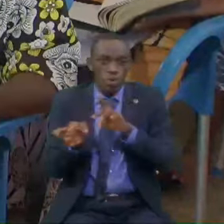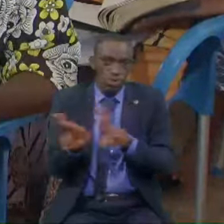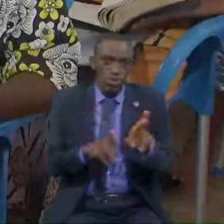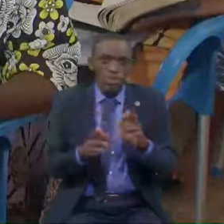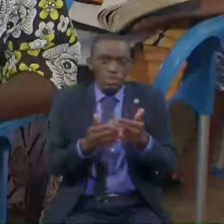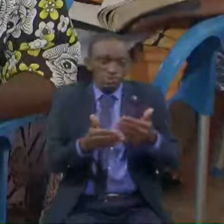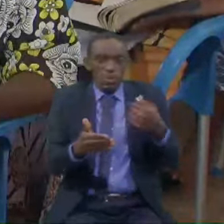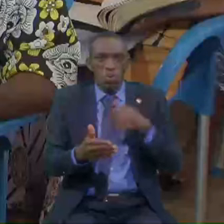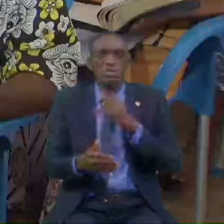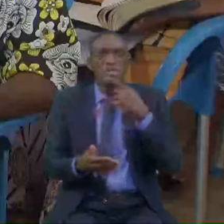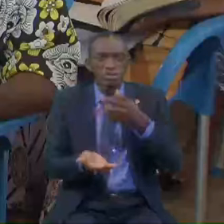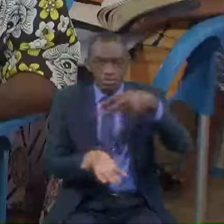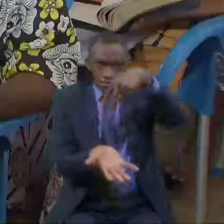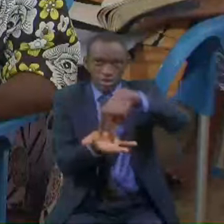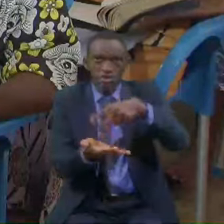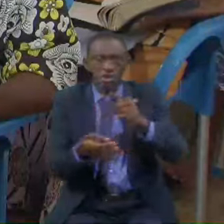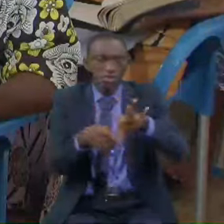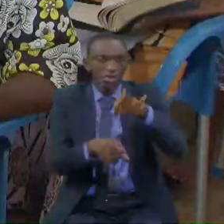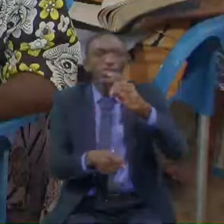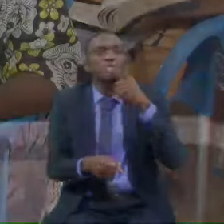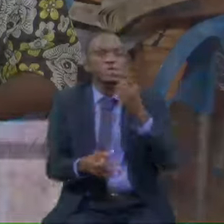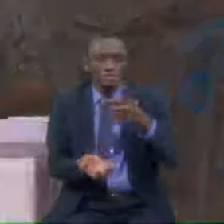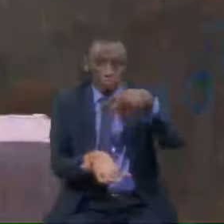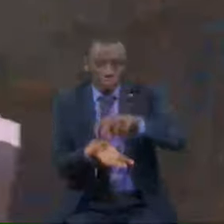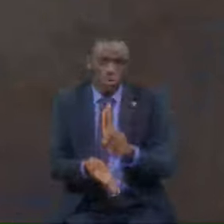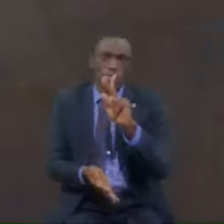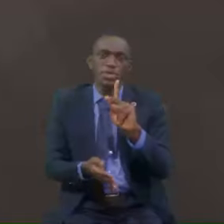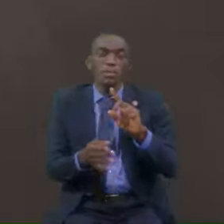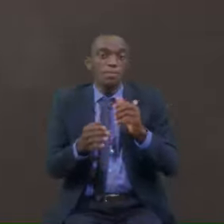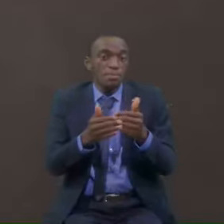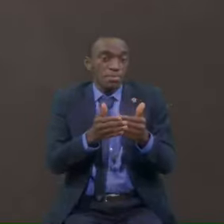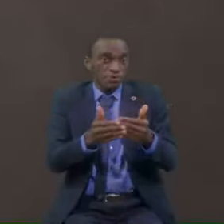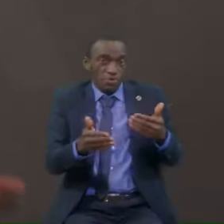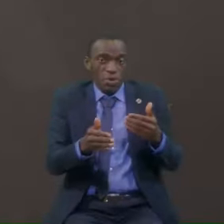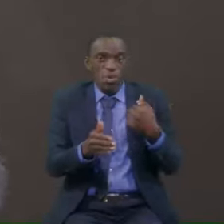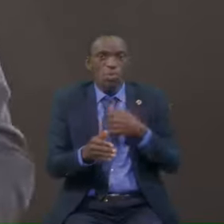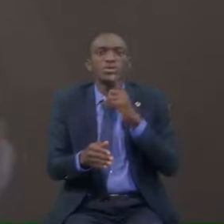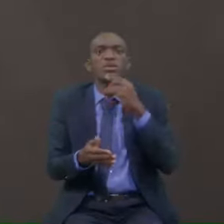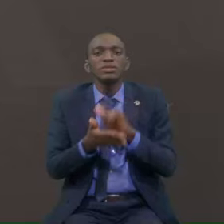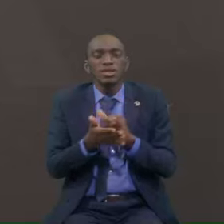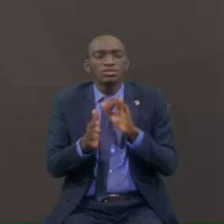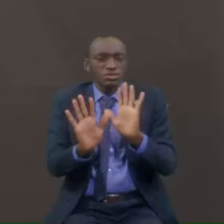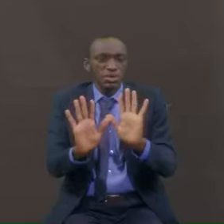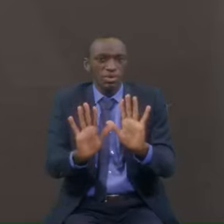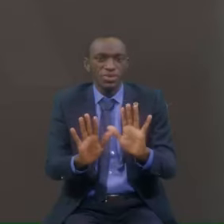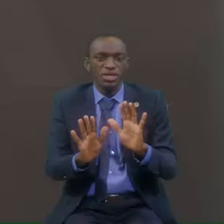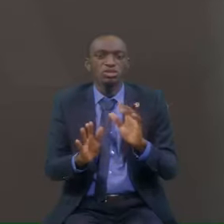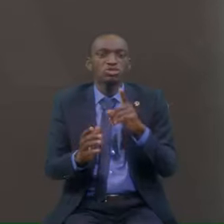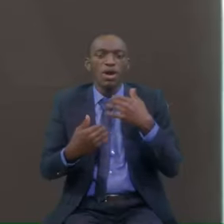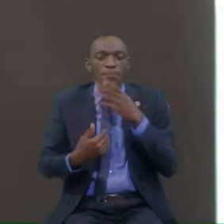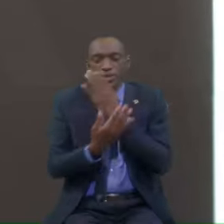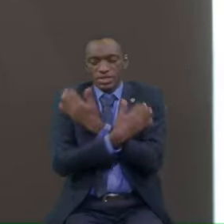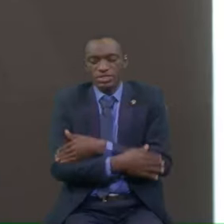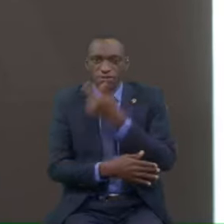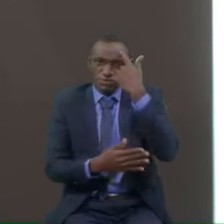de dire lève-toi, l'esprit dit lève-toi. Avant de dire que c'est suffisant, tu te reposais il y a